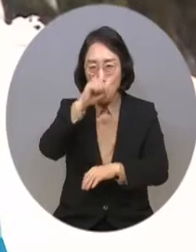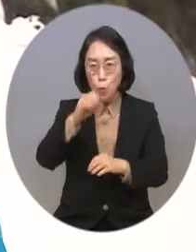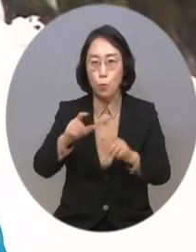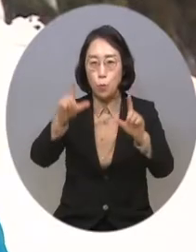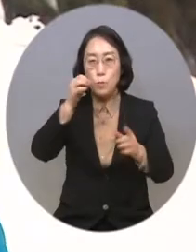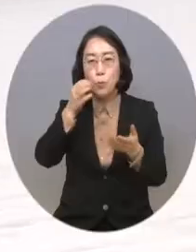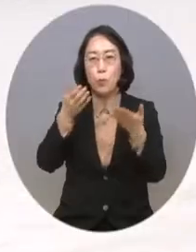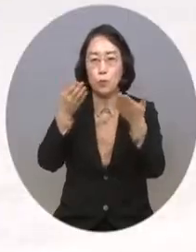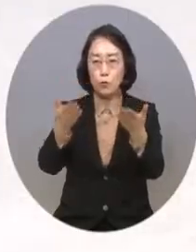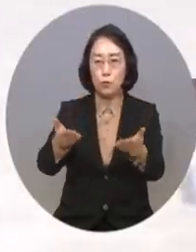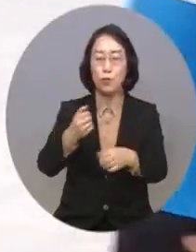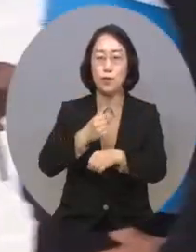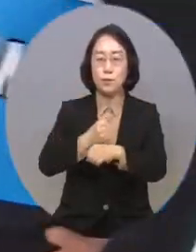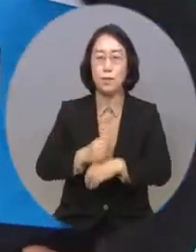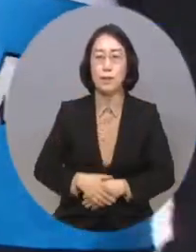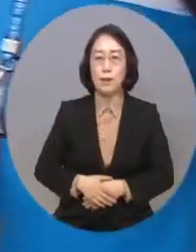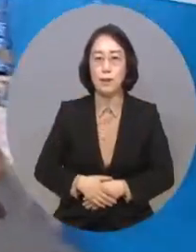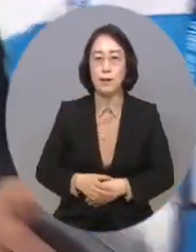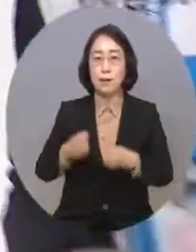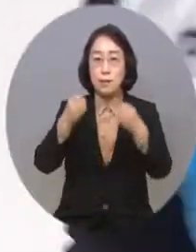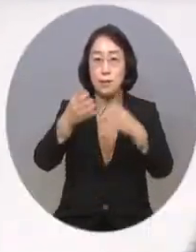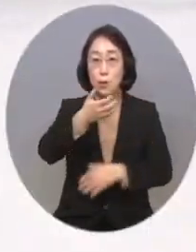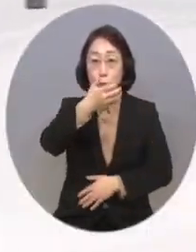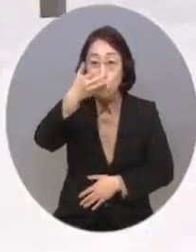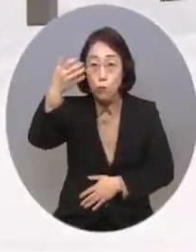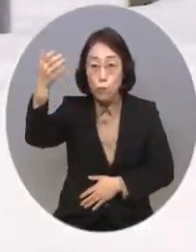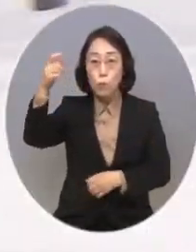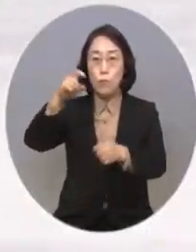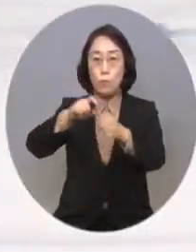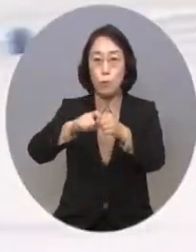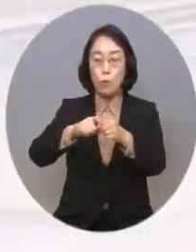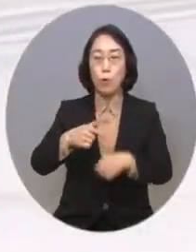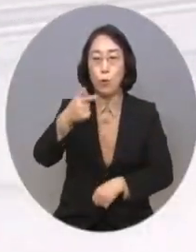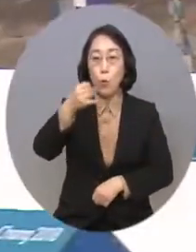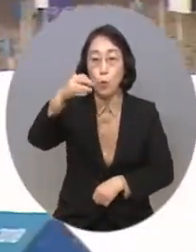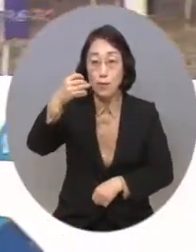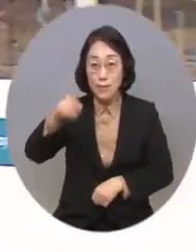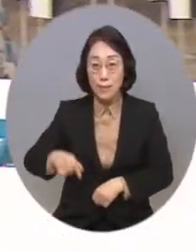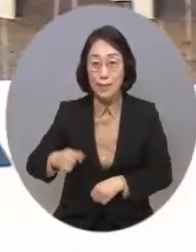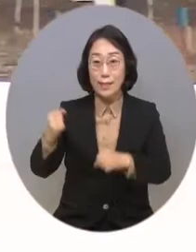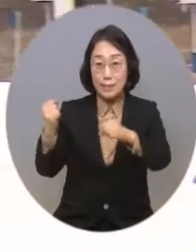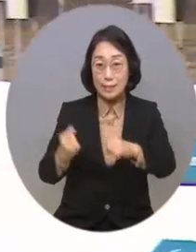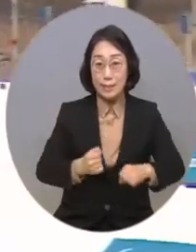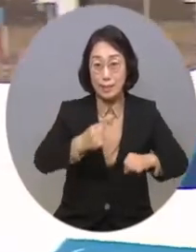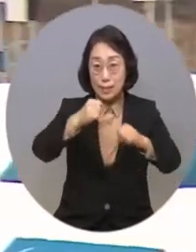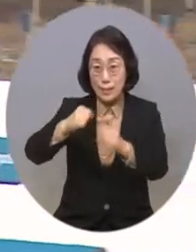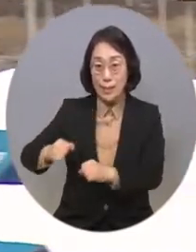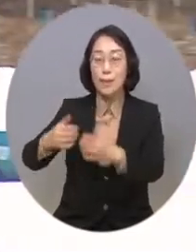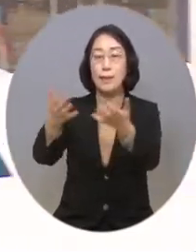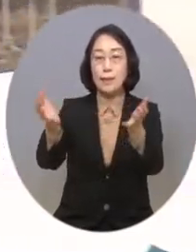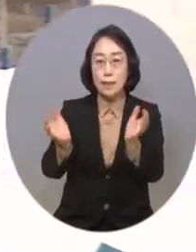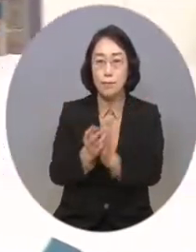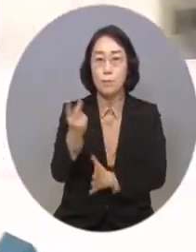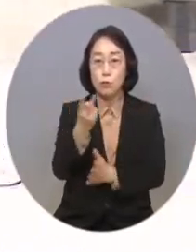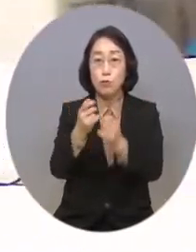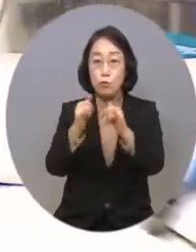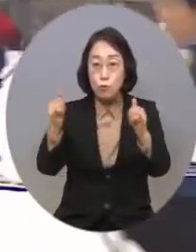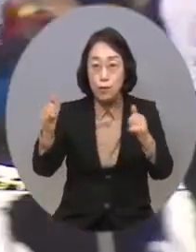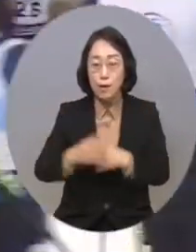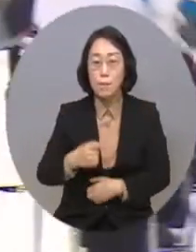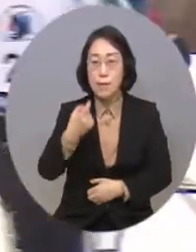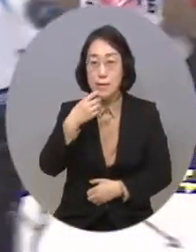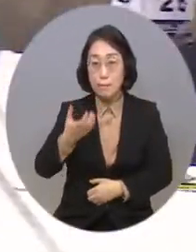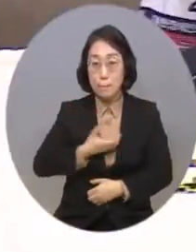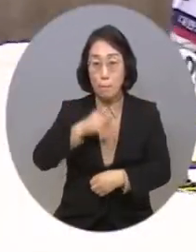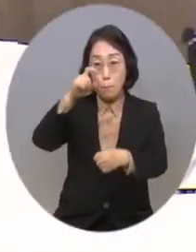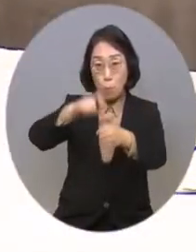하겠습니다. 새로운 꿈을 위해 달리는 노르딕스키 대표팀. 베이징을 향한 두 선수의 열정이 금빛